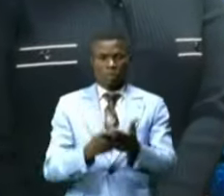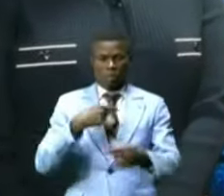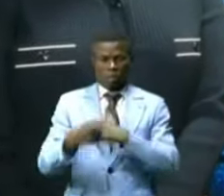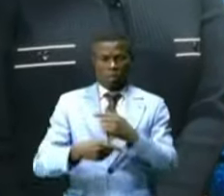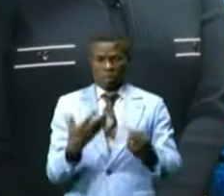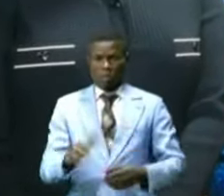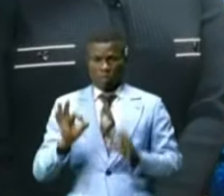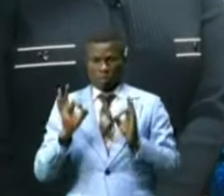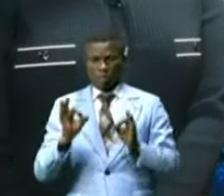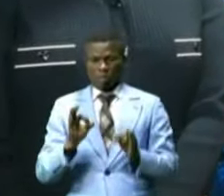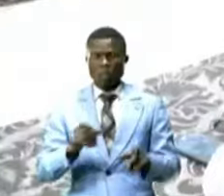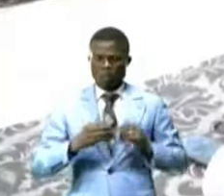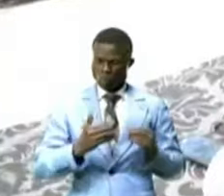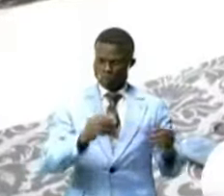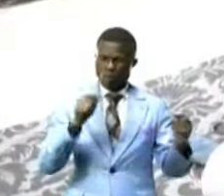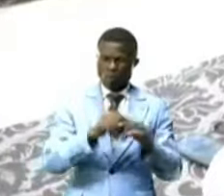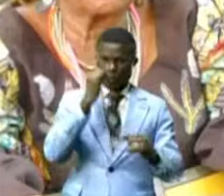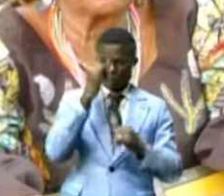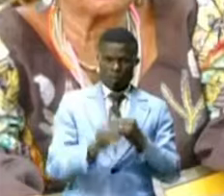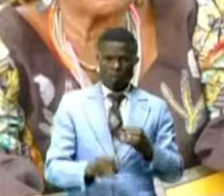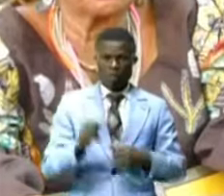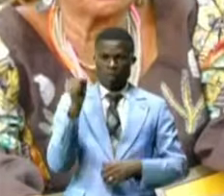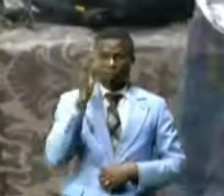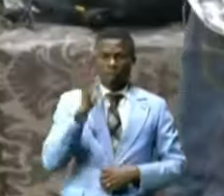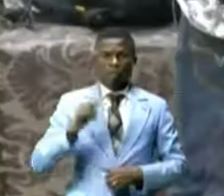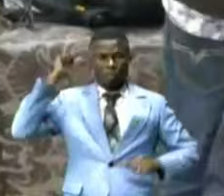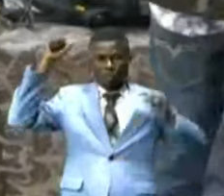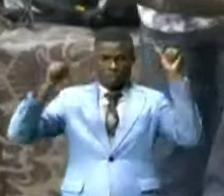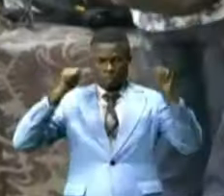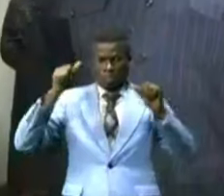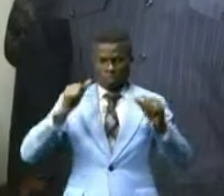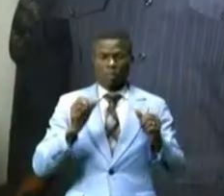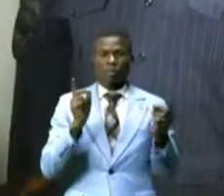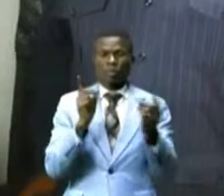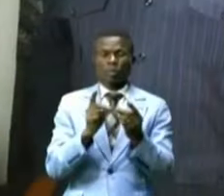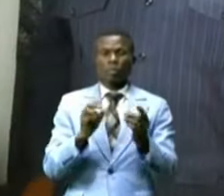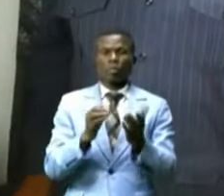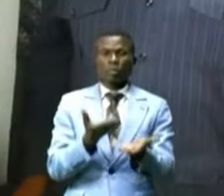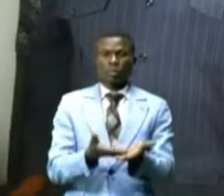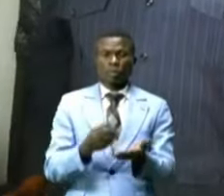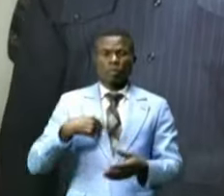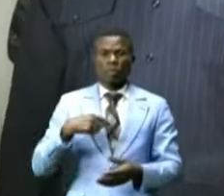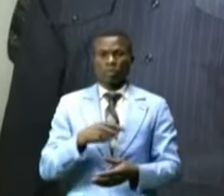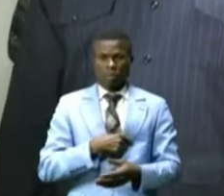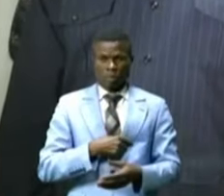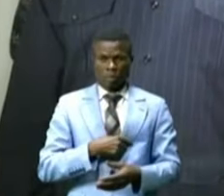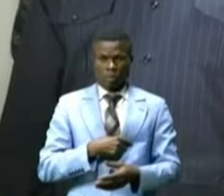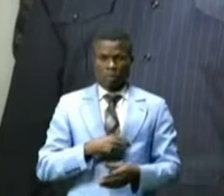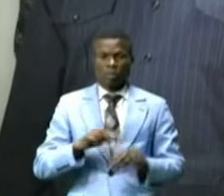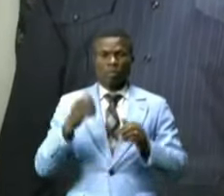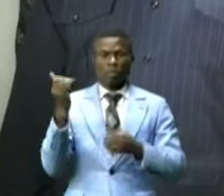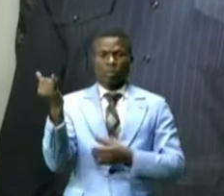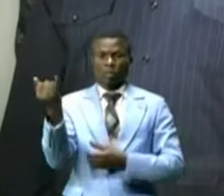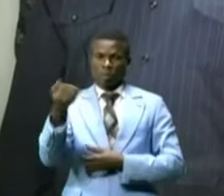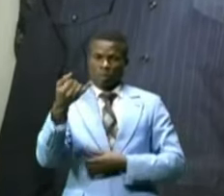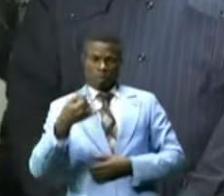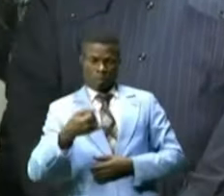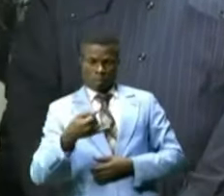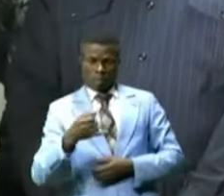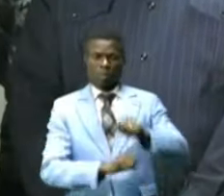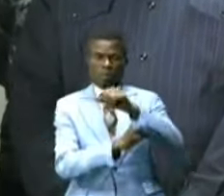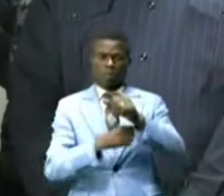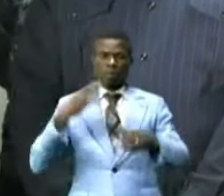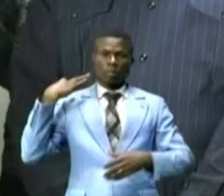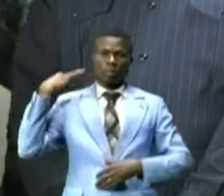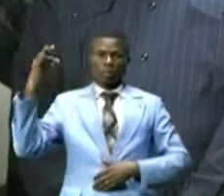quelque chose, il faut bien qu'il le termine. Les artistes de théâtre ont été également consultés pour cette fin. Nous avons notre art. C'est à travers l'art que nous allons accompagner le